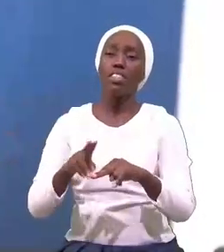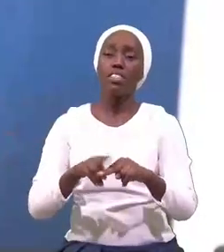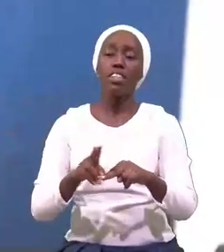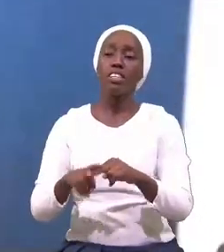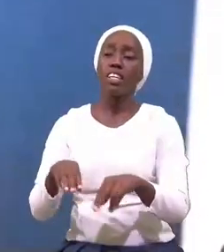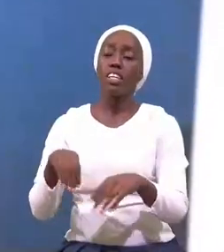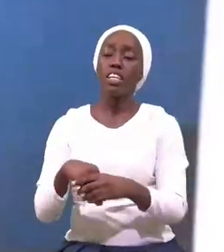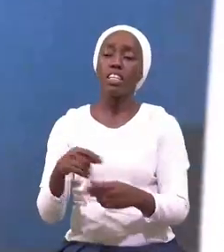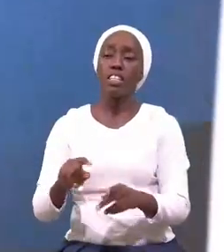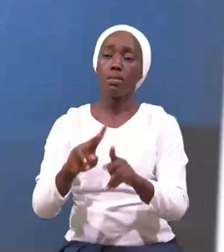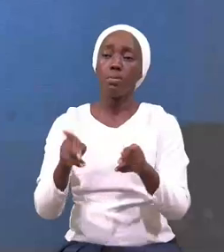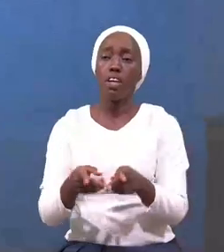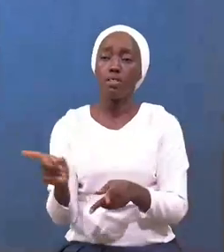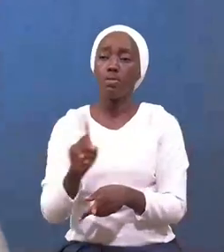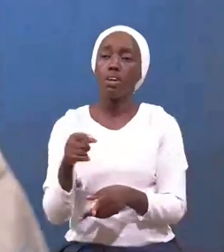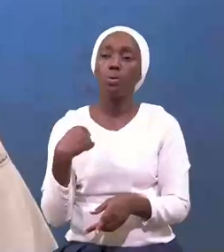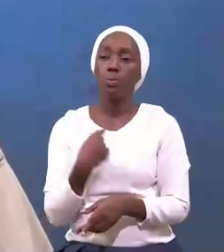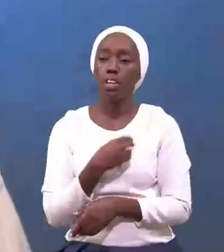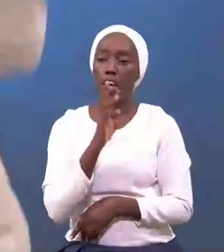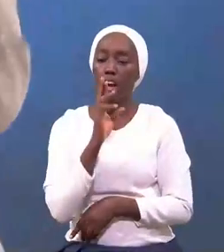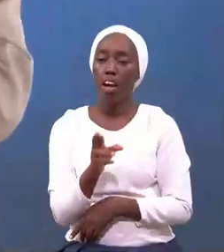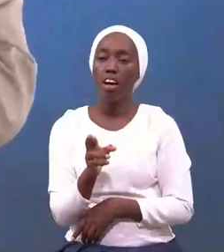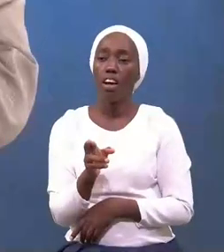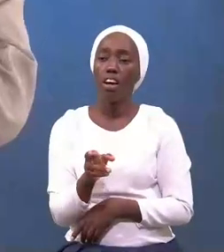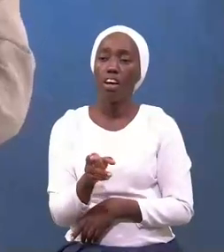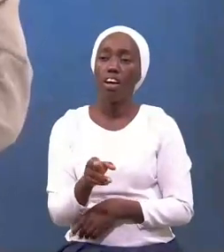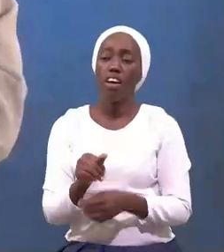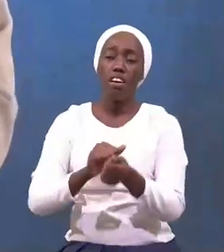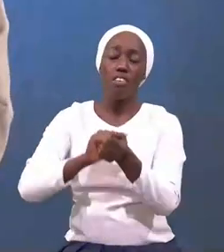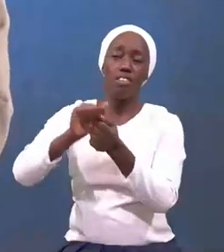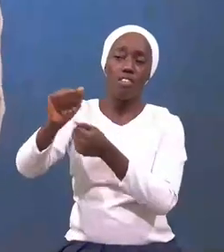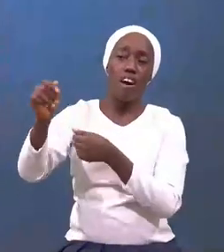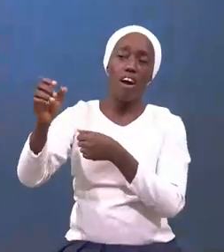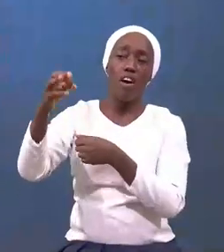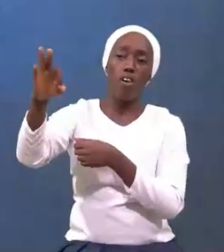ils n'ont même pas de place où s'asseoir où nous sommes. Ils sont au loin.